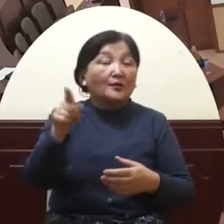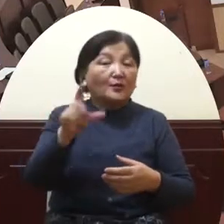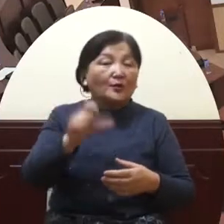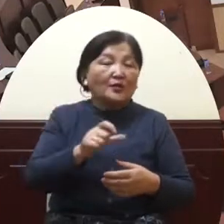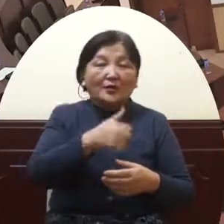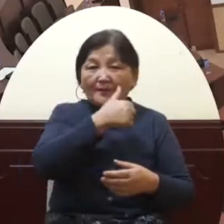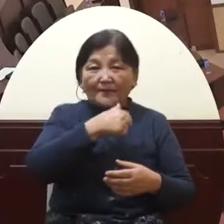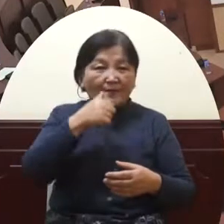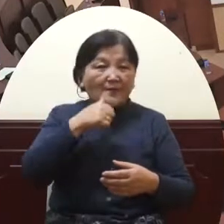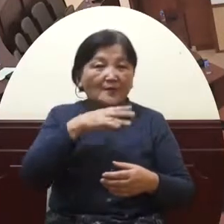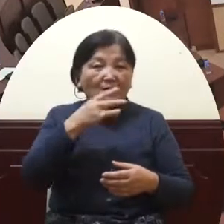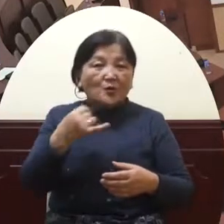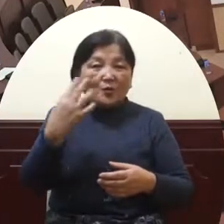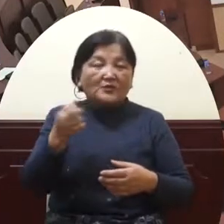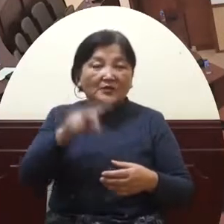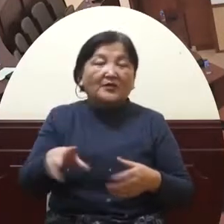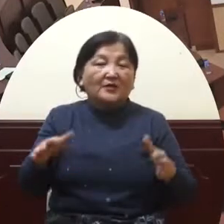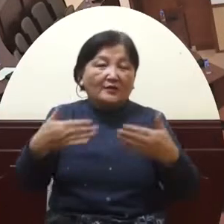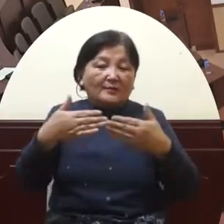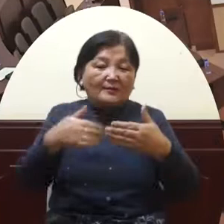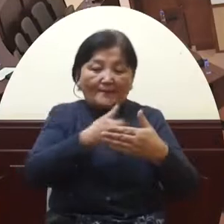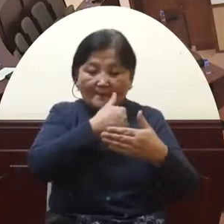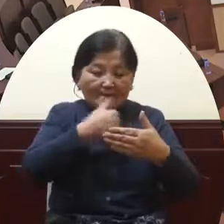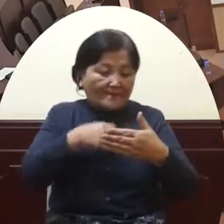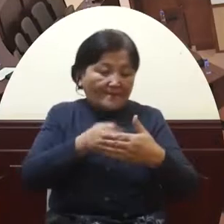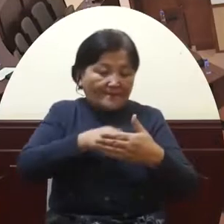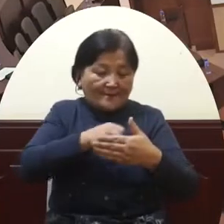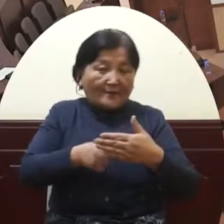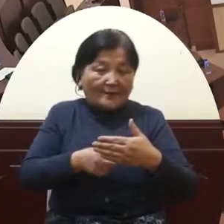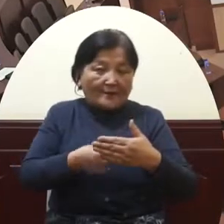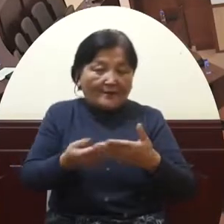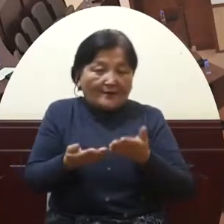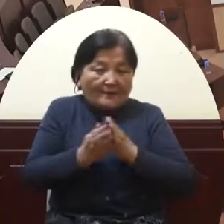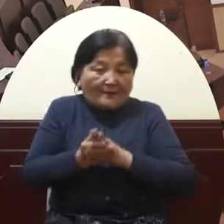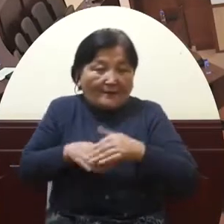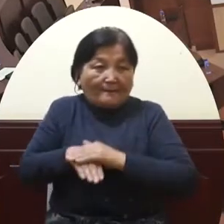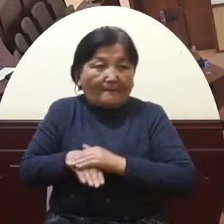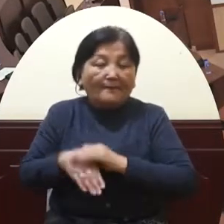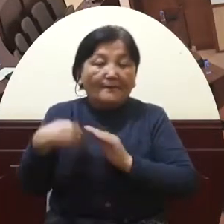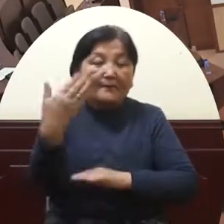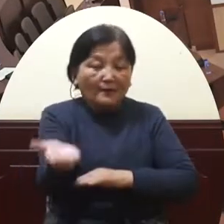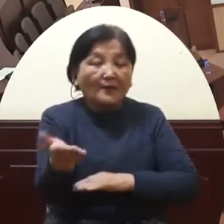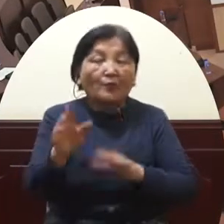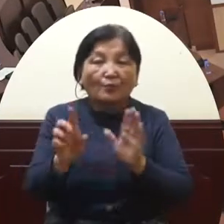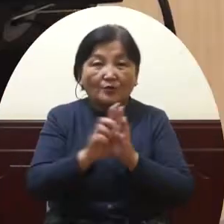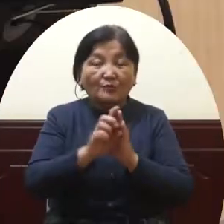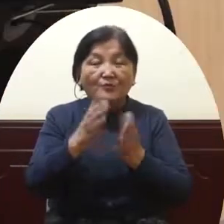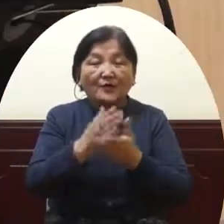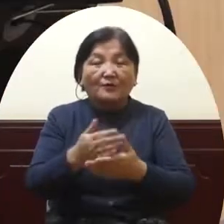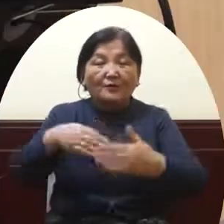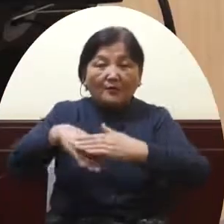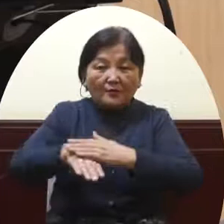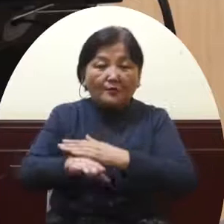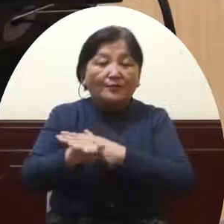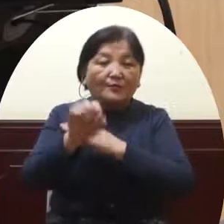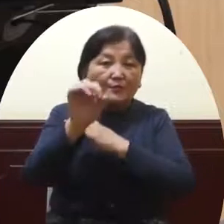гэж харж байгаа. Тий, энэнээс арай дээр гэж. А ер нь бол цаашид бол ямар хувилбар хэрэгтэй вэ гэхээр би бол түрүүнд